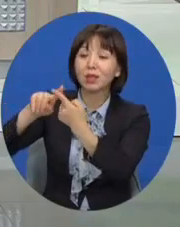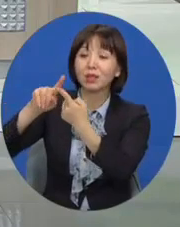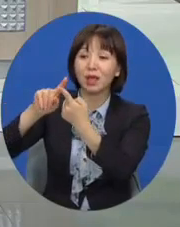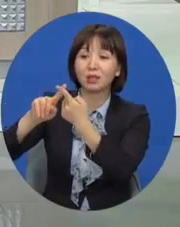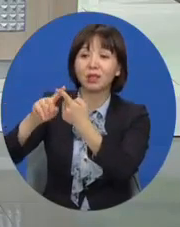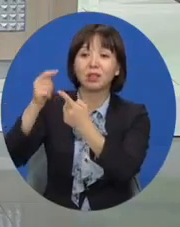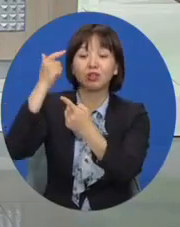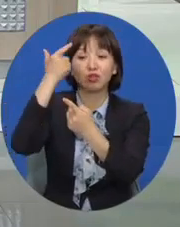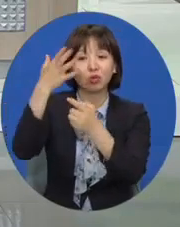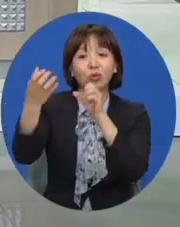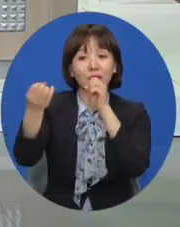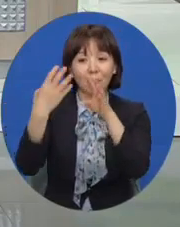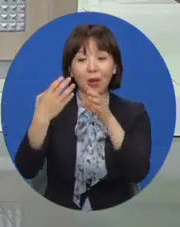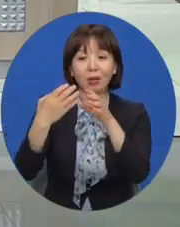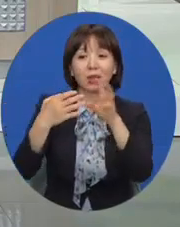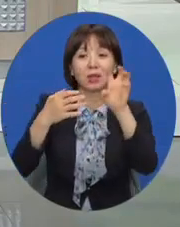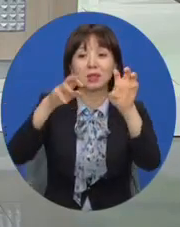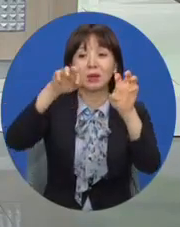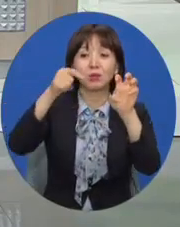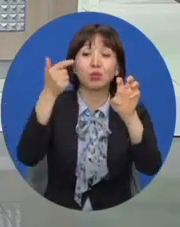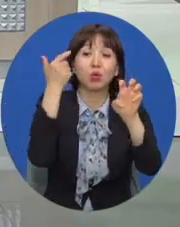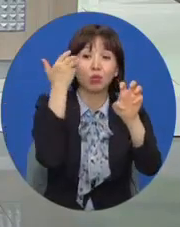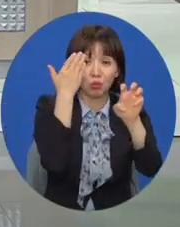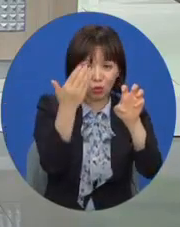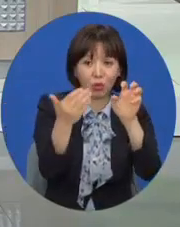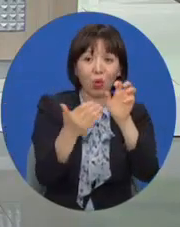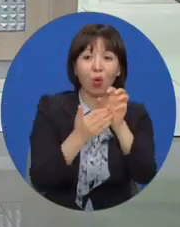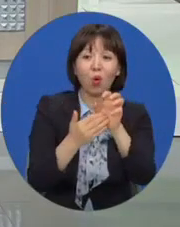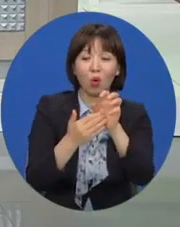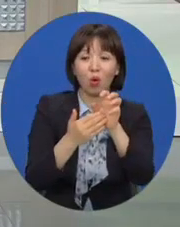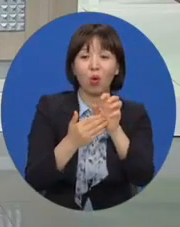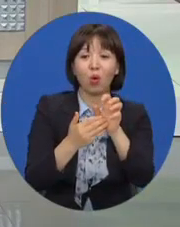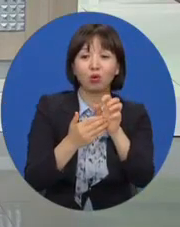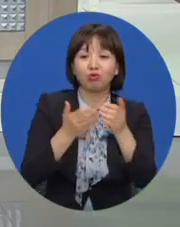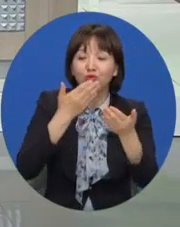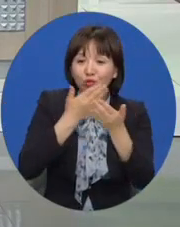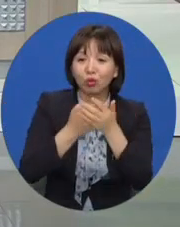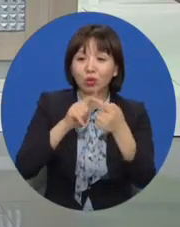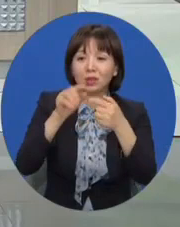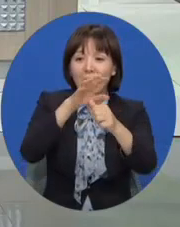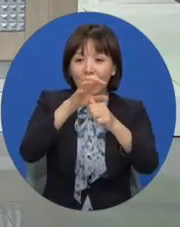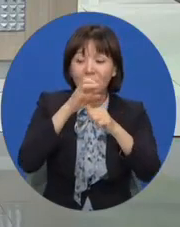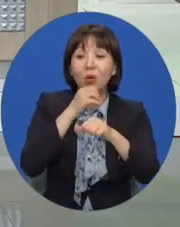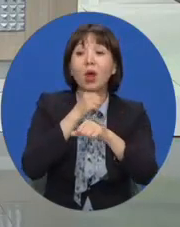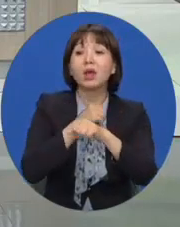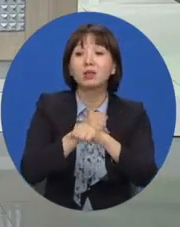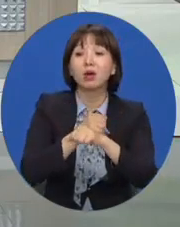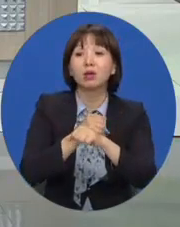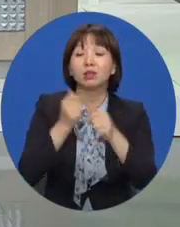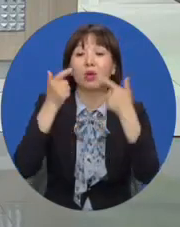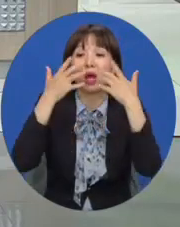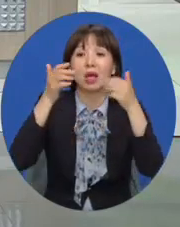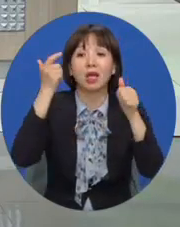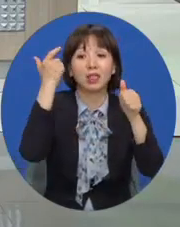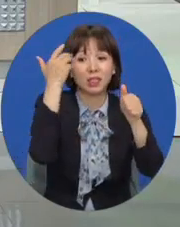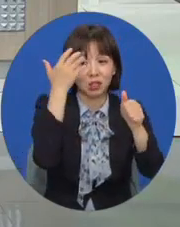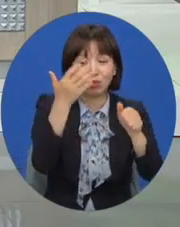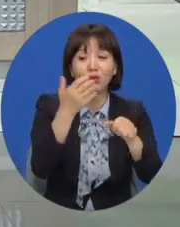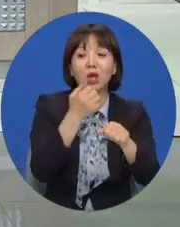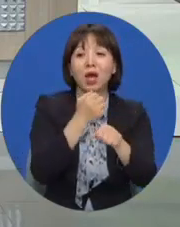전에 경험하셨듯이 30초의 질문 시간이 짧습니다. 요지를 잘 살려서 두 분께서 정확하게 질문을